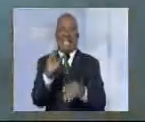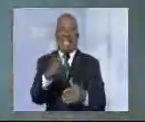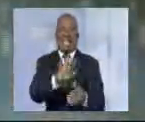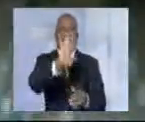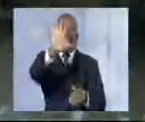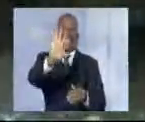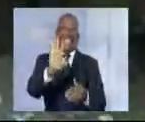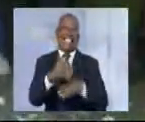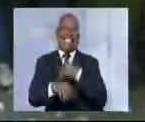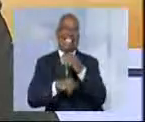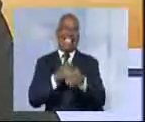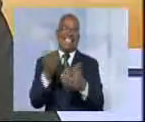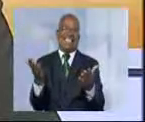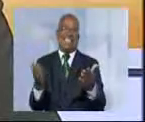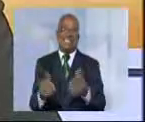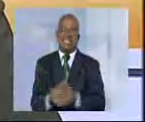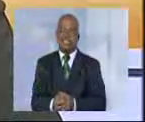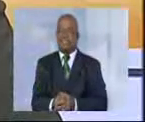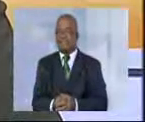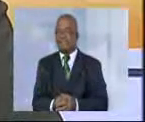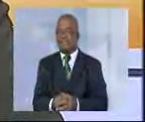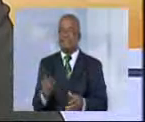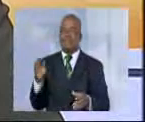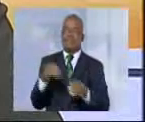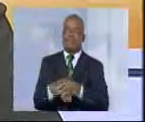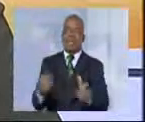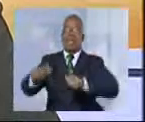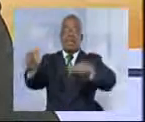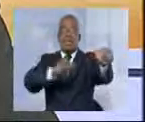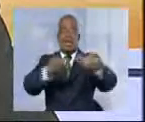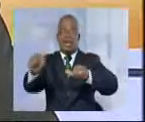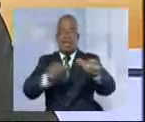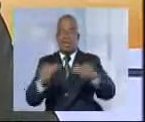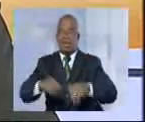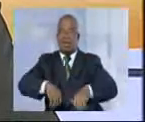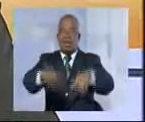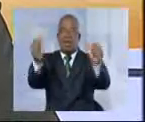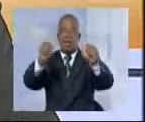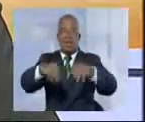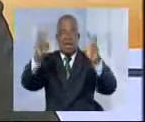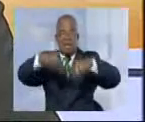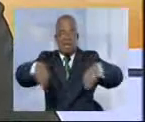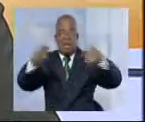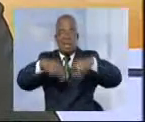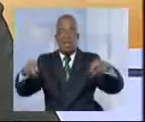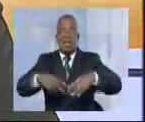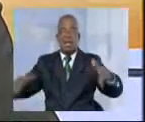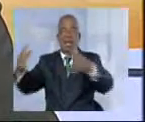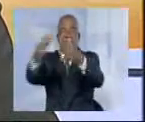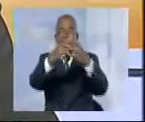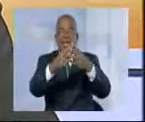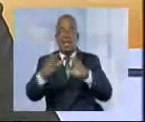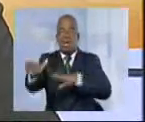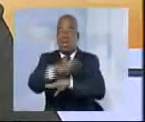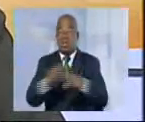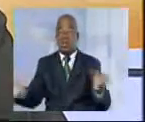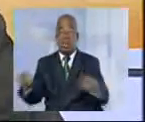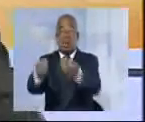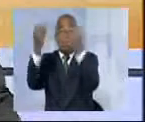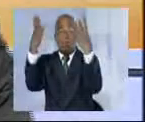autorités locales. Dans le reste de l'actualité, la poursuite de l'enquête aux États-Unis sur l'attentat de